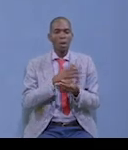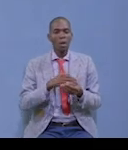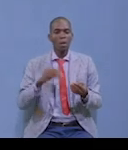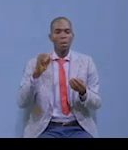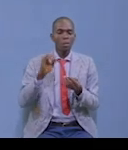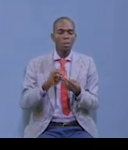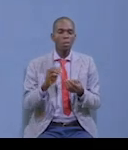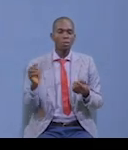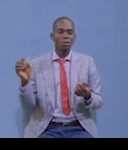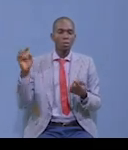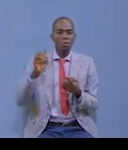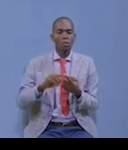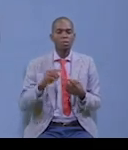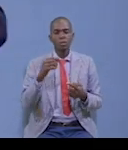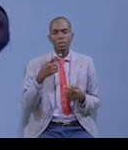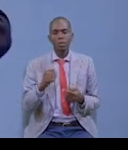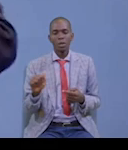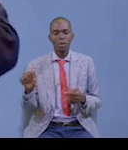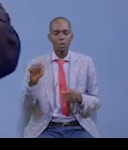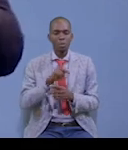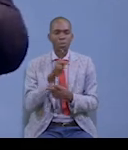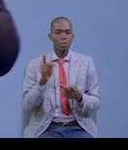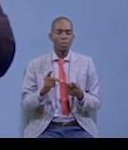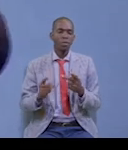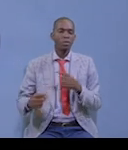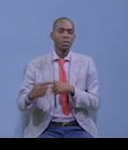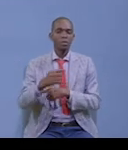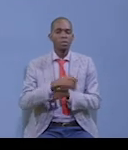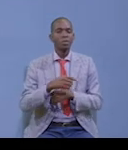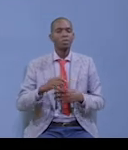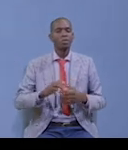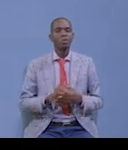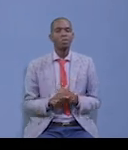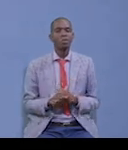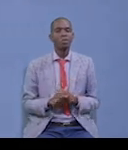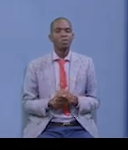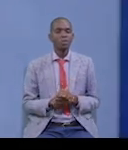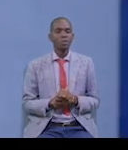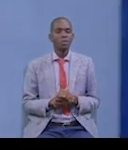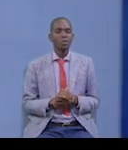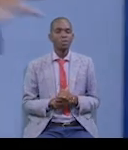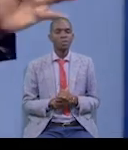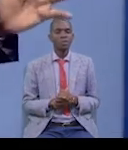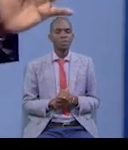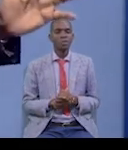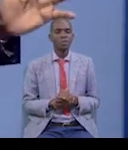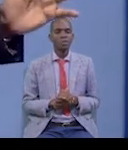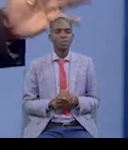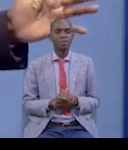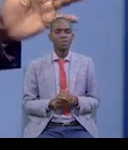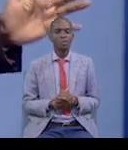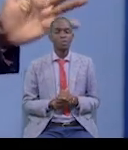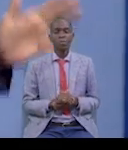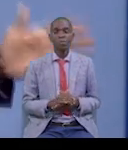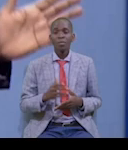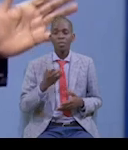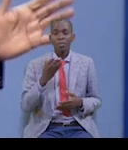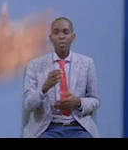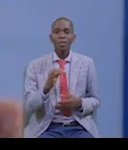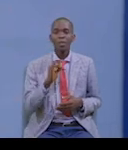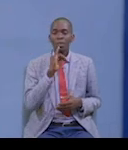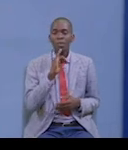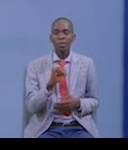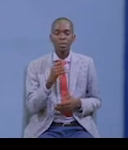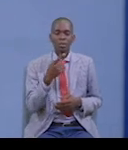the perfect day. వారి మార్గము పరిపూర్ణమైన దినం కోసమై అంతకంతకు తేజరిల్లును. There is the